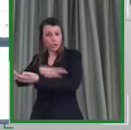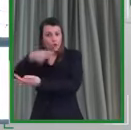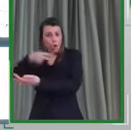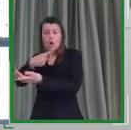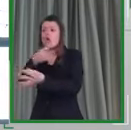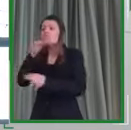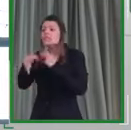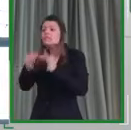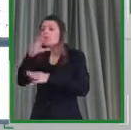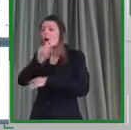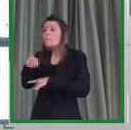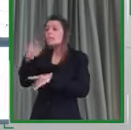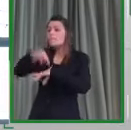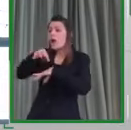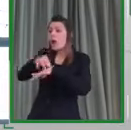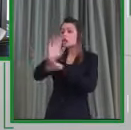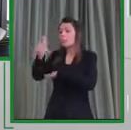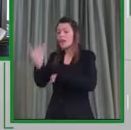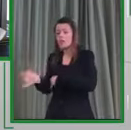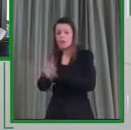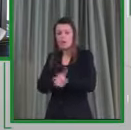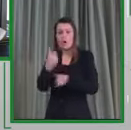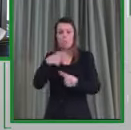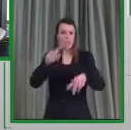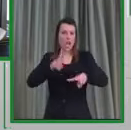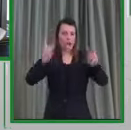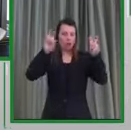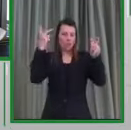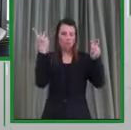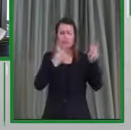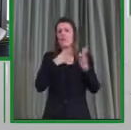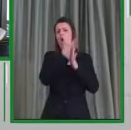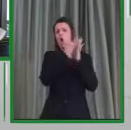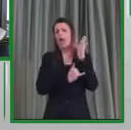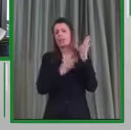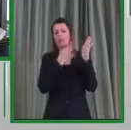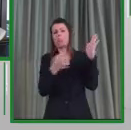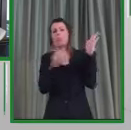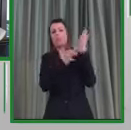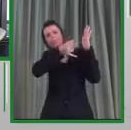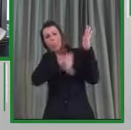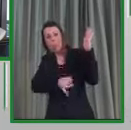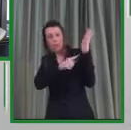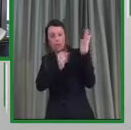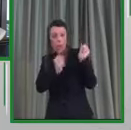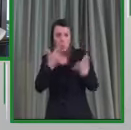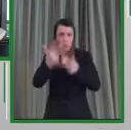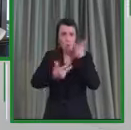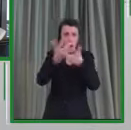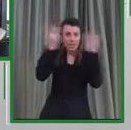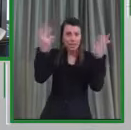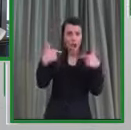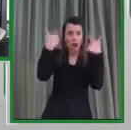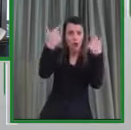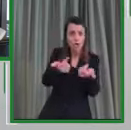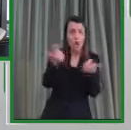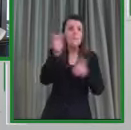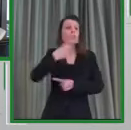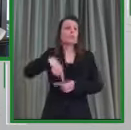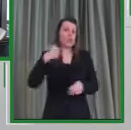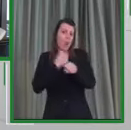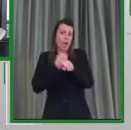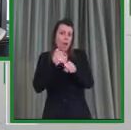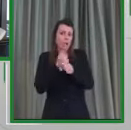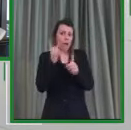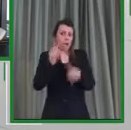malattia questo tema anche questo nell'albero all'ultimo punto se vogliamo chiarire perché guardate oggi hanno lavorato molto anche